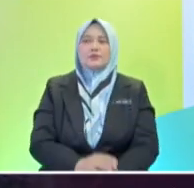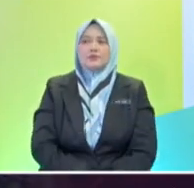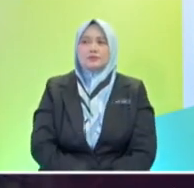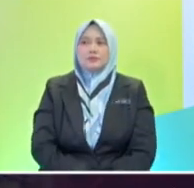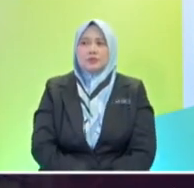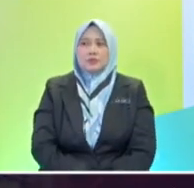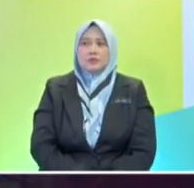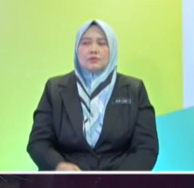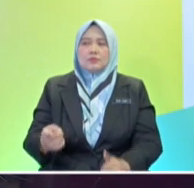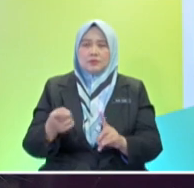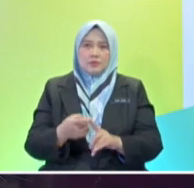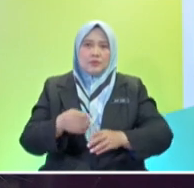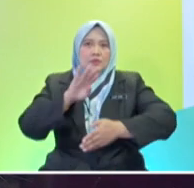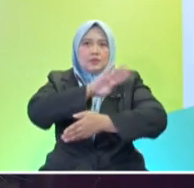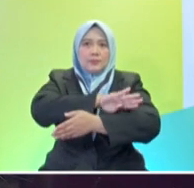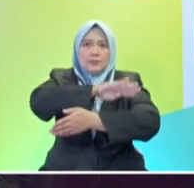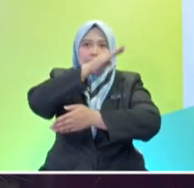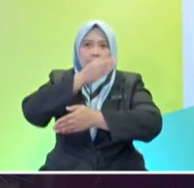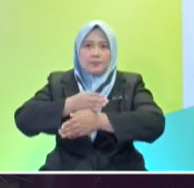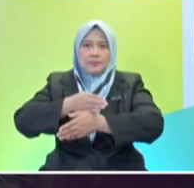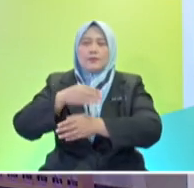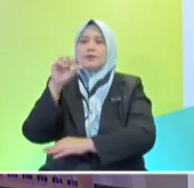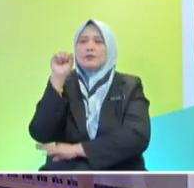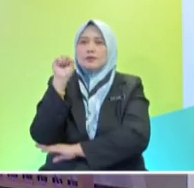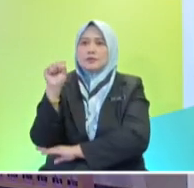Okey, untuk ikan dia ada